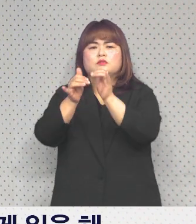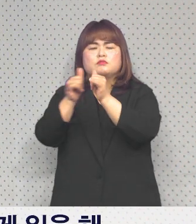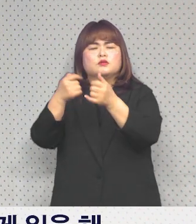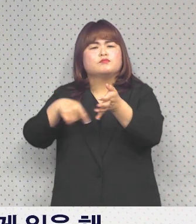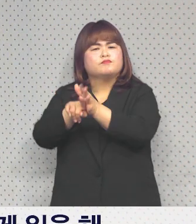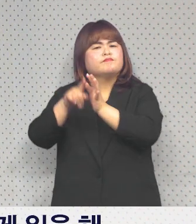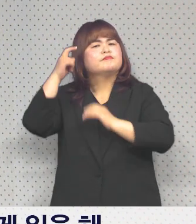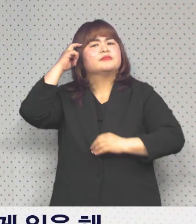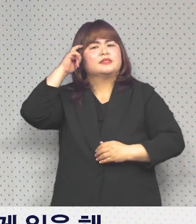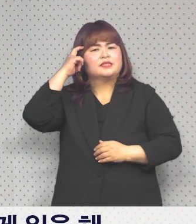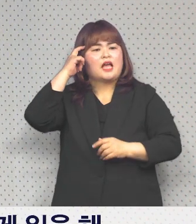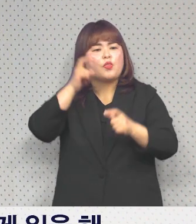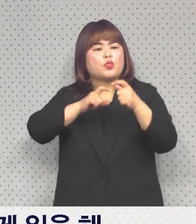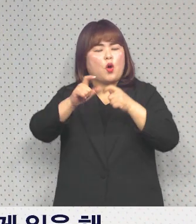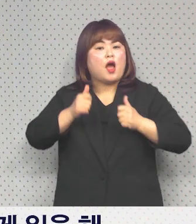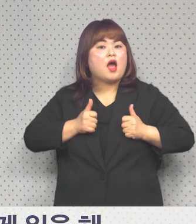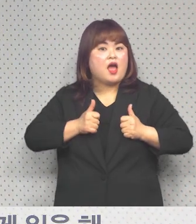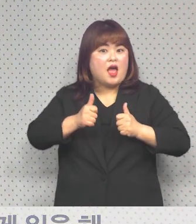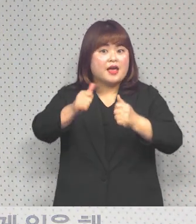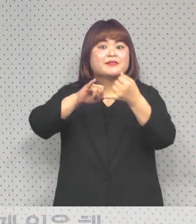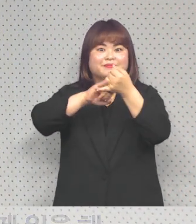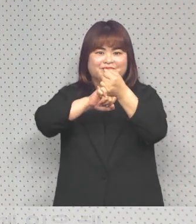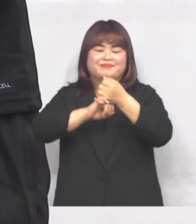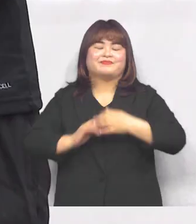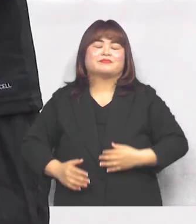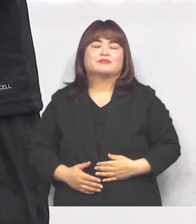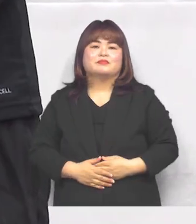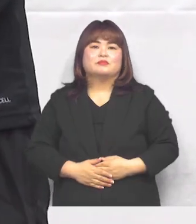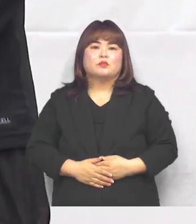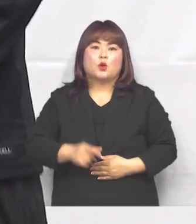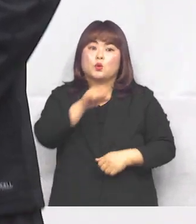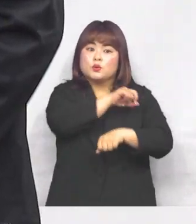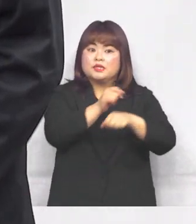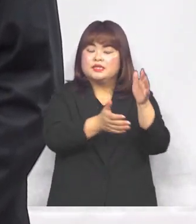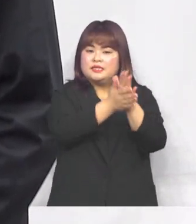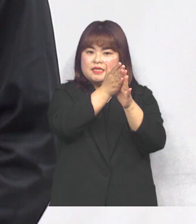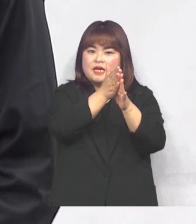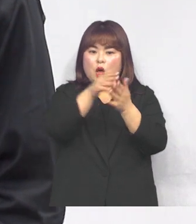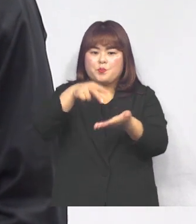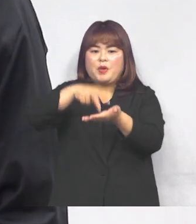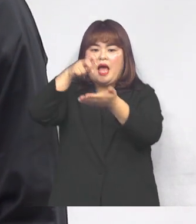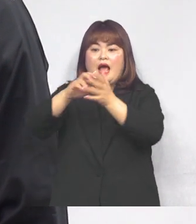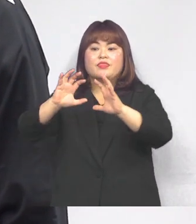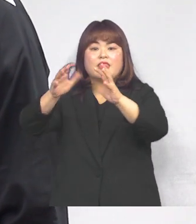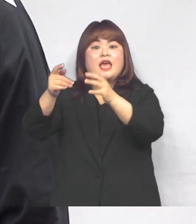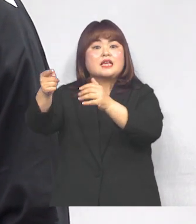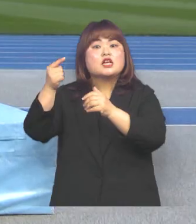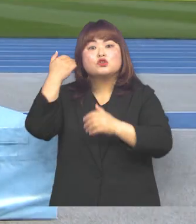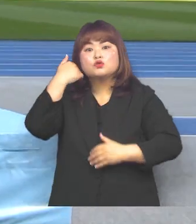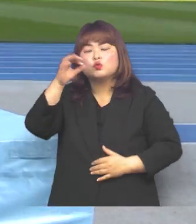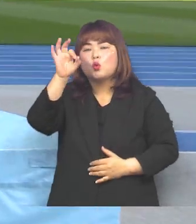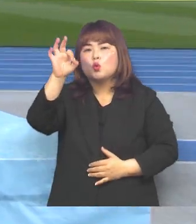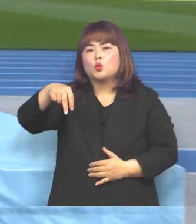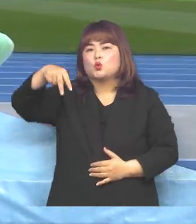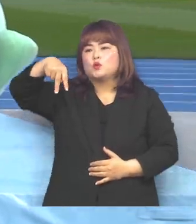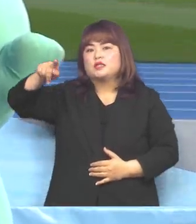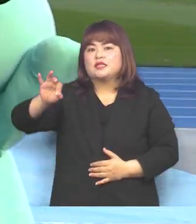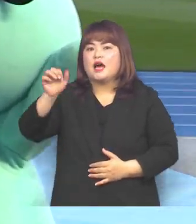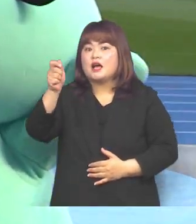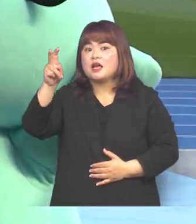시민들을 생각하면서 더욱더 성실하게 일을 하겠습니다. 용인특례시는 높이뛰기 세계 랭킹 1위인 우상혁 선수